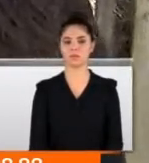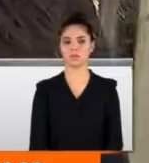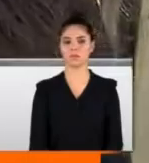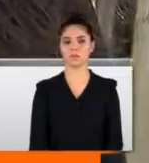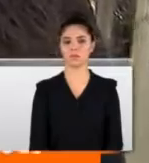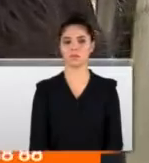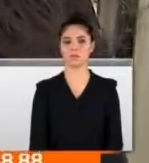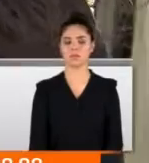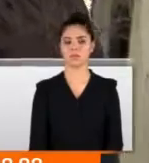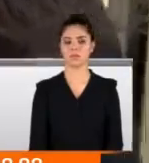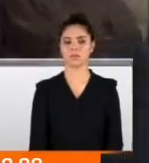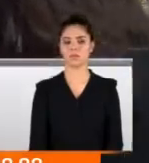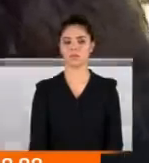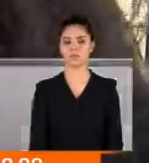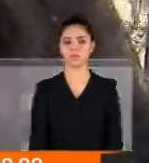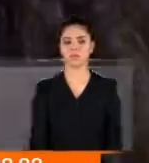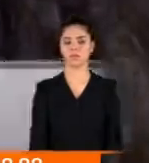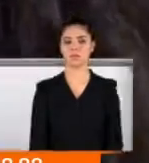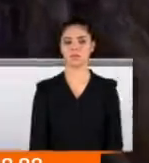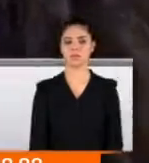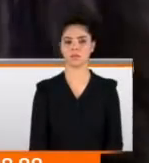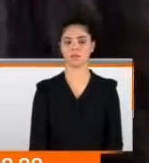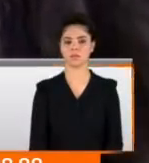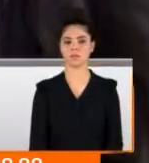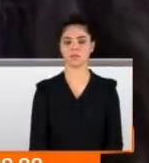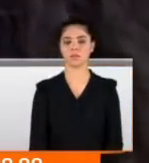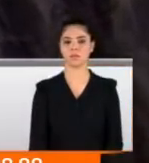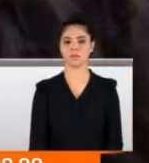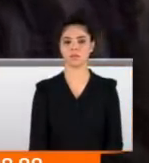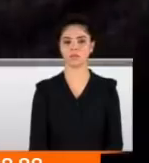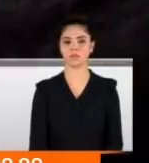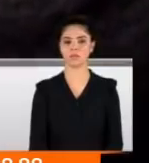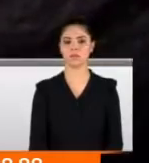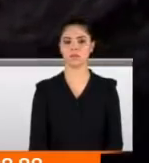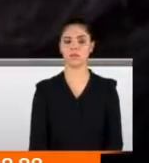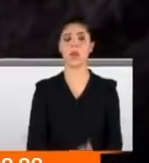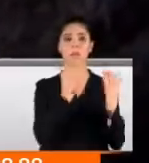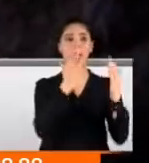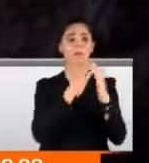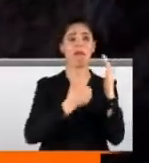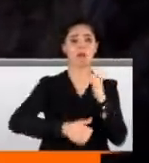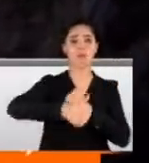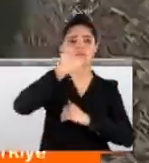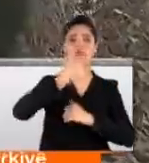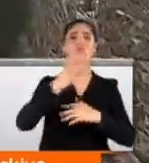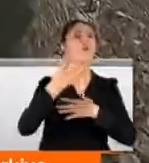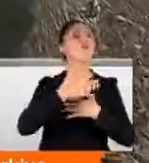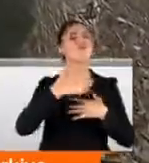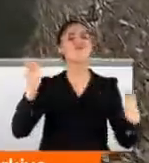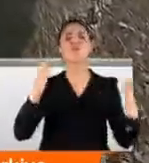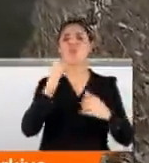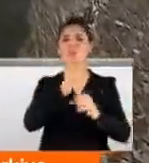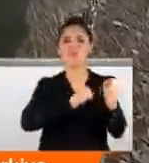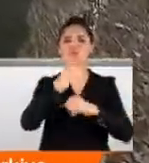içim soğusun. Annem de burada, 70 yaşında. Hayır, kesinlikle çıkartmıyoruz. Bakım evinin müdürü tüm çabalara rağmen